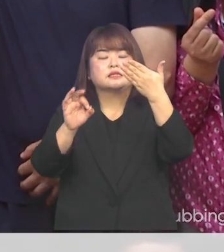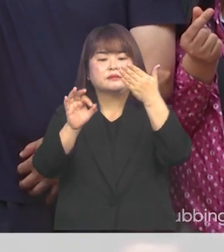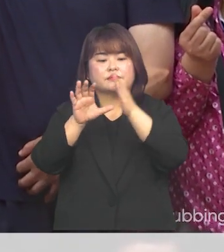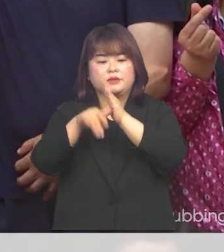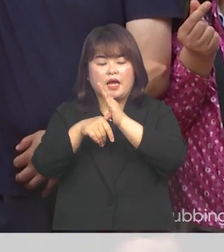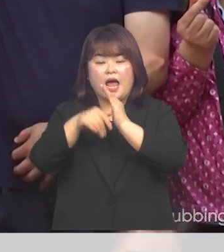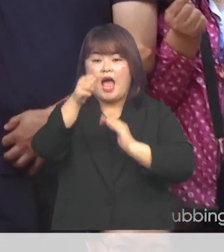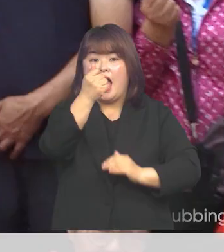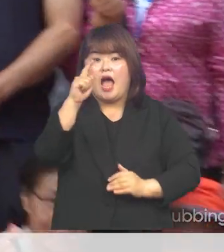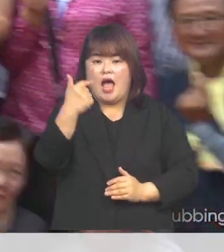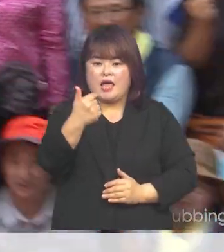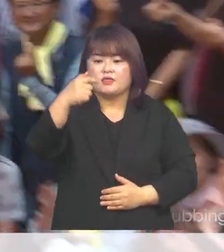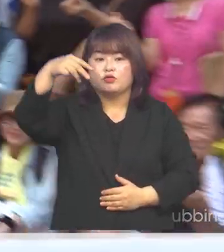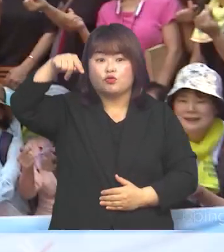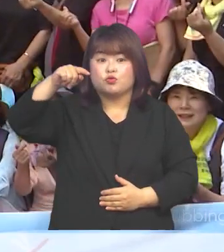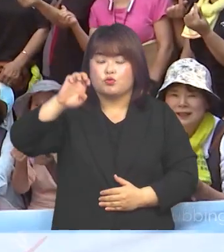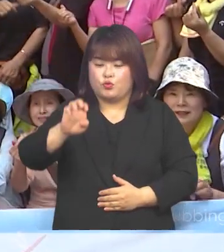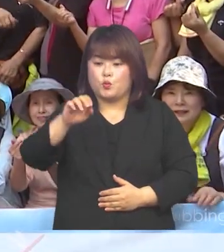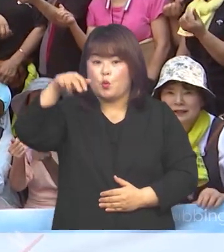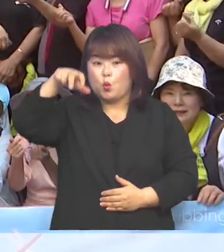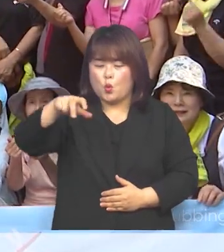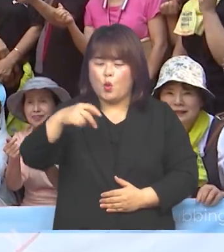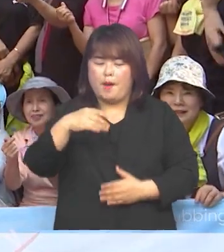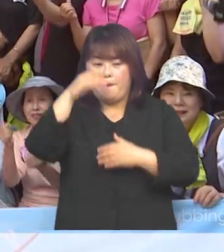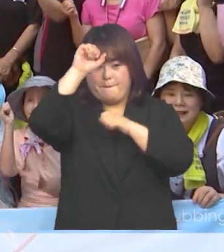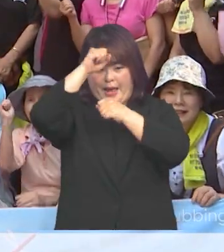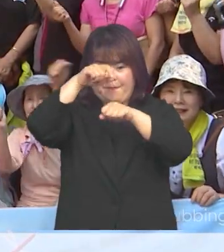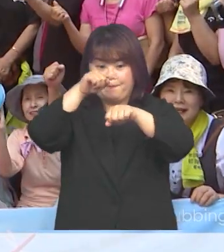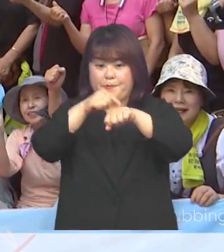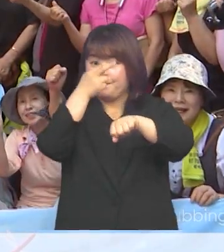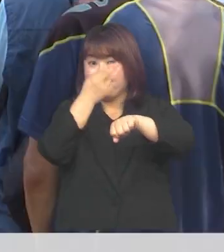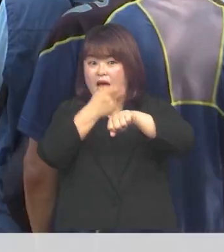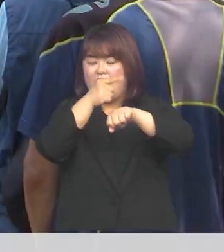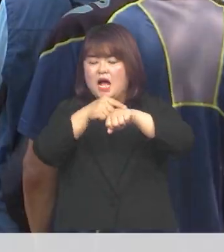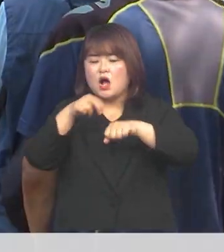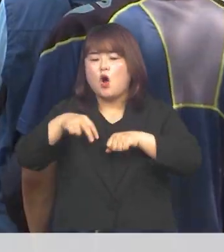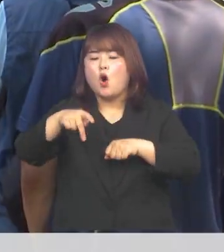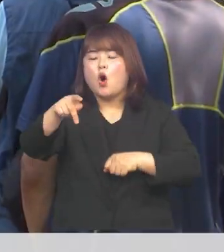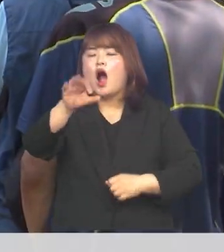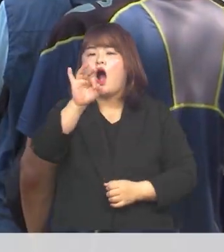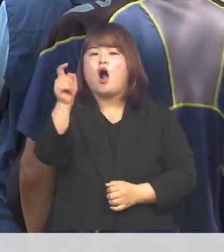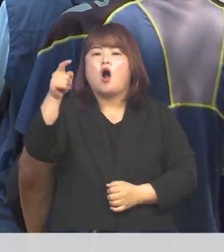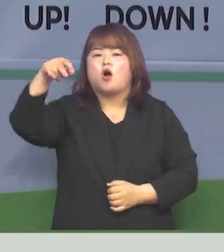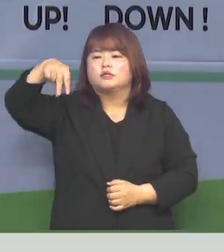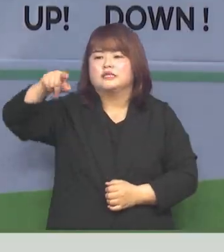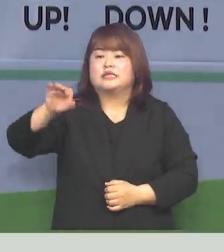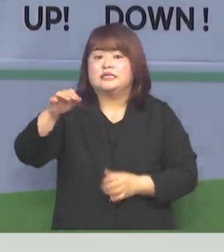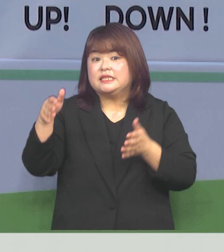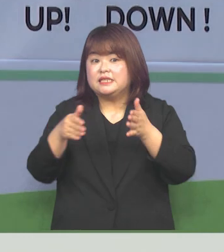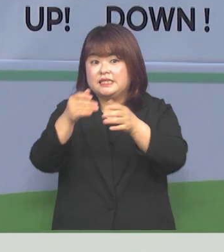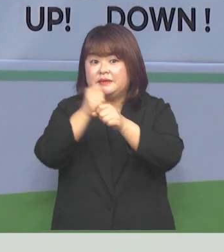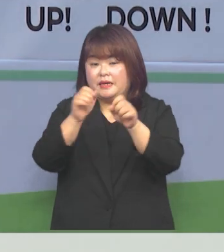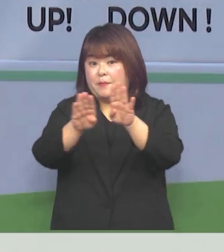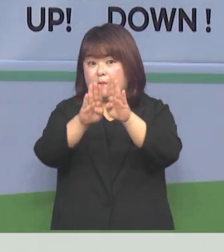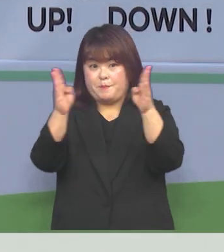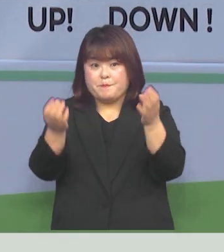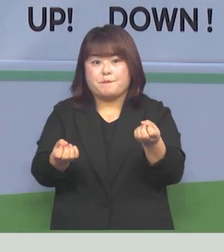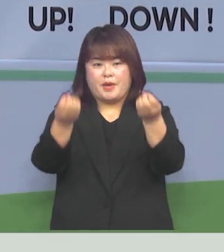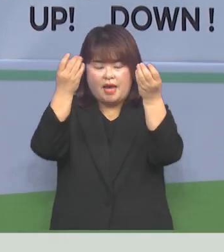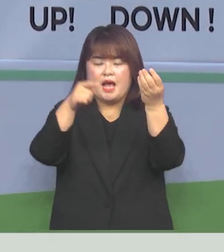용인특례시는 10일 기흥구 중동 한숲근린공원 내 600m 구간의 맨발로 걷는 어신길 조성을 마치고 개장식을